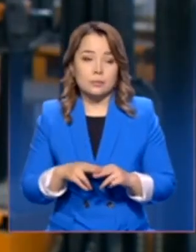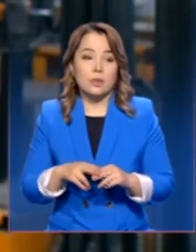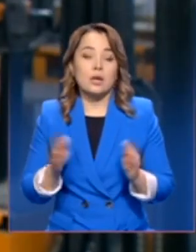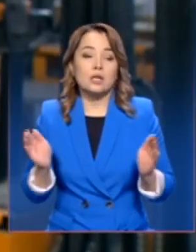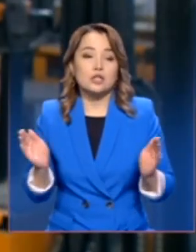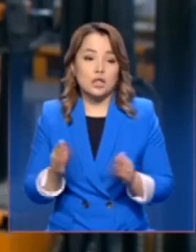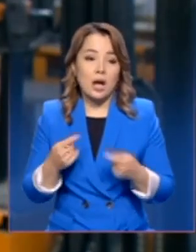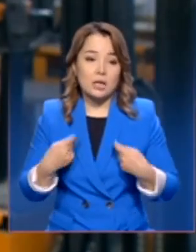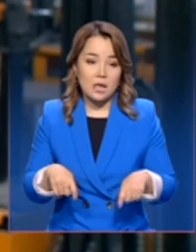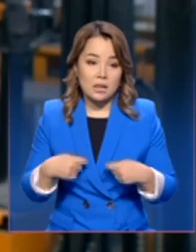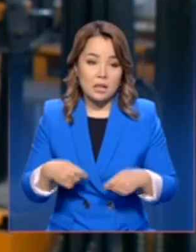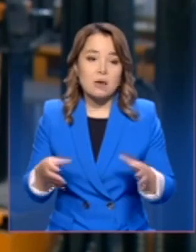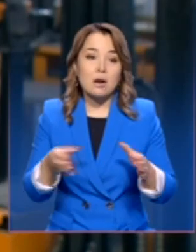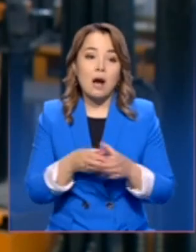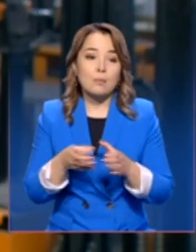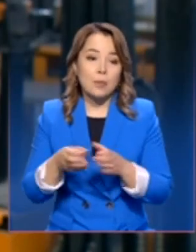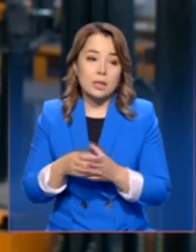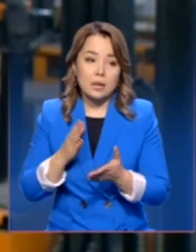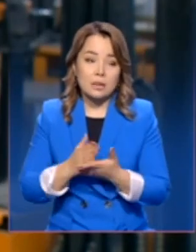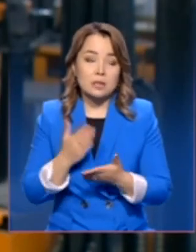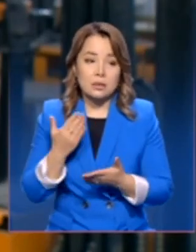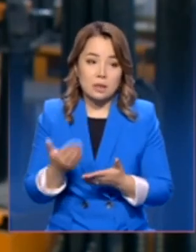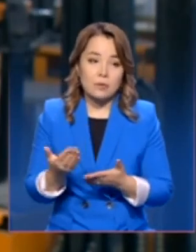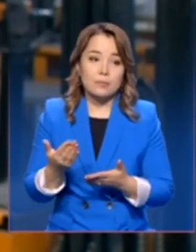Кішкентай нарықтағы компаниялар